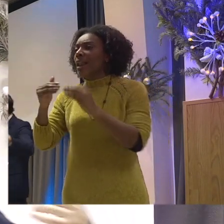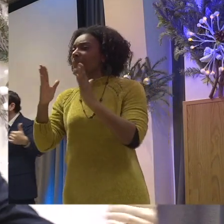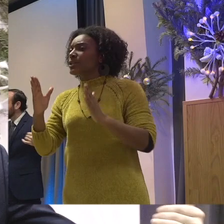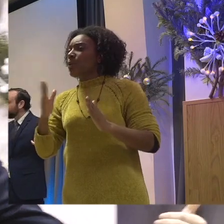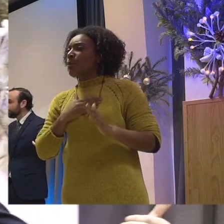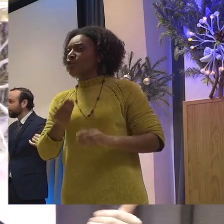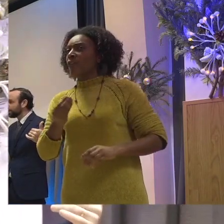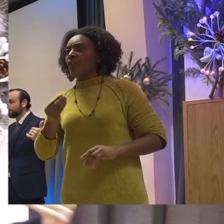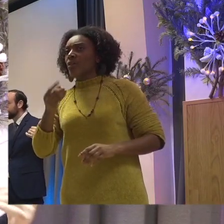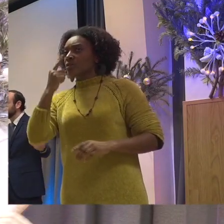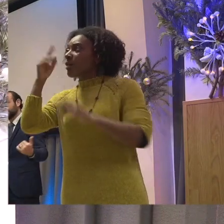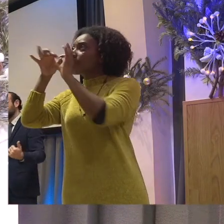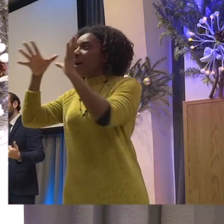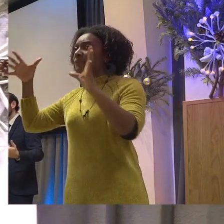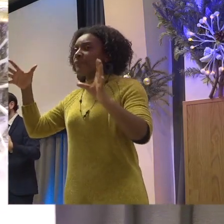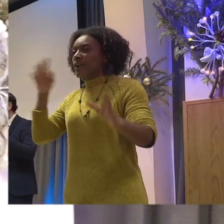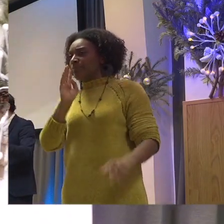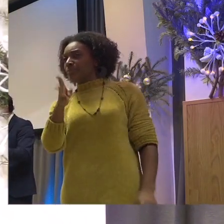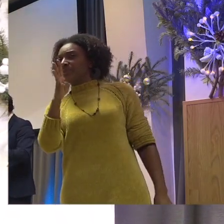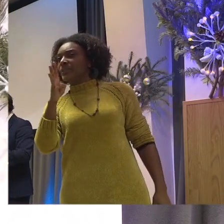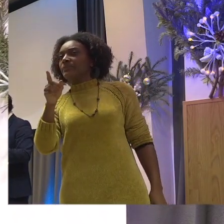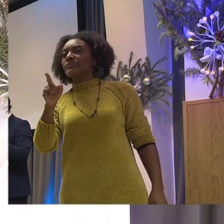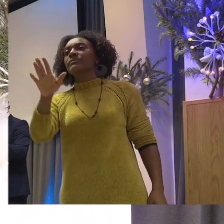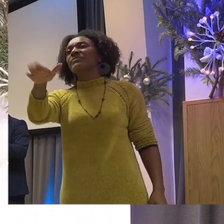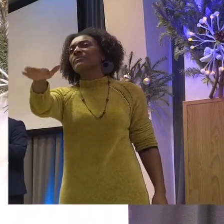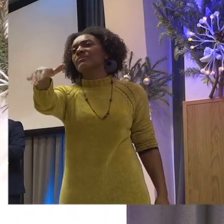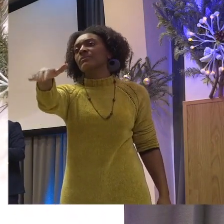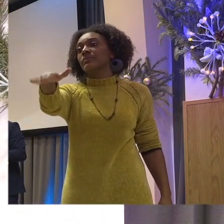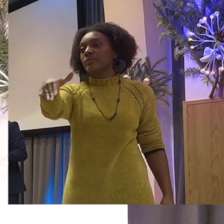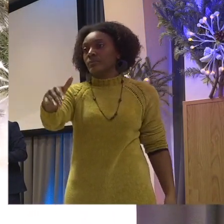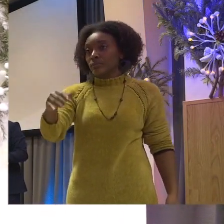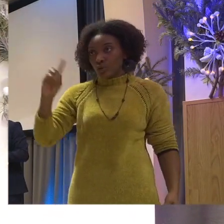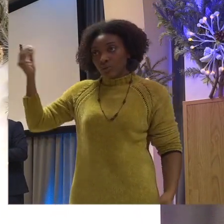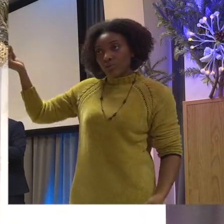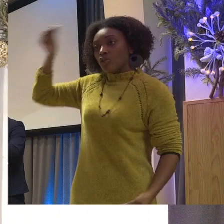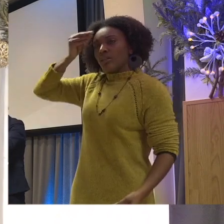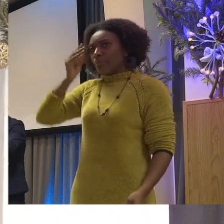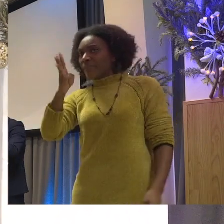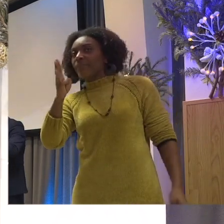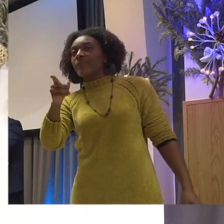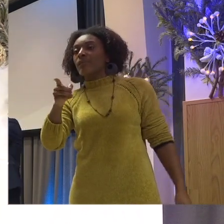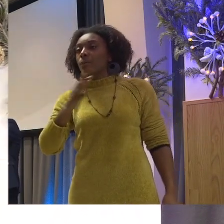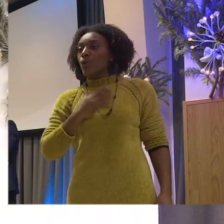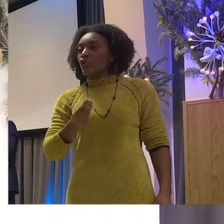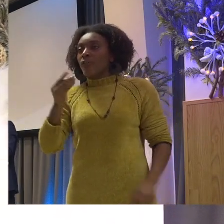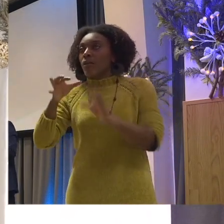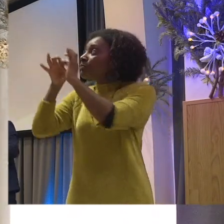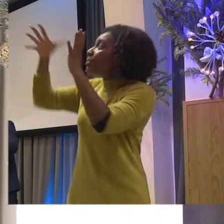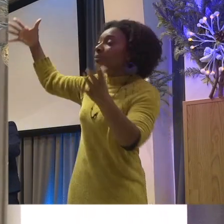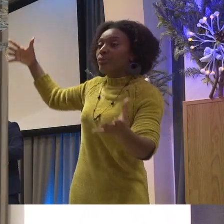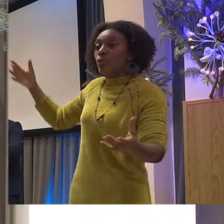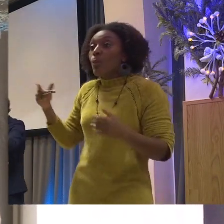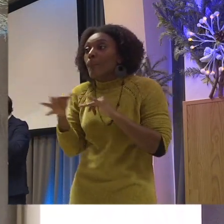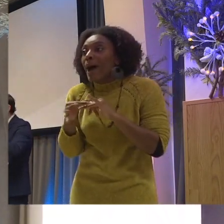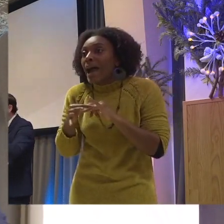train de s'éloigner peu à peu de la présence du Seigneur. Et ça, c'est normal, parce que Dieu vous donne cela pour que vous puissiez agir et ramener votre mari ou